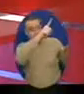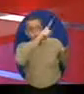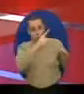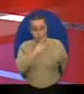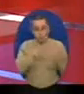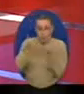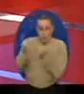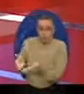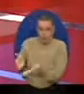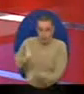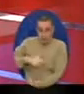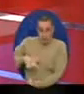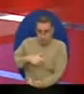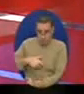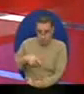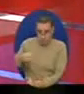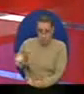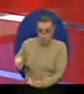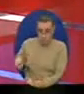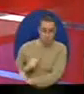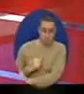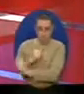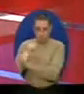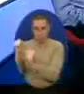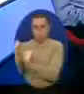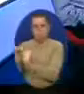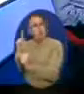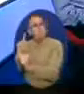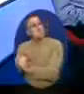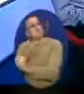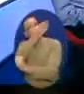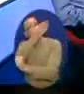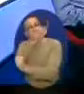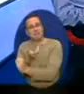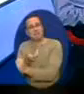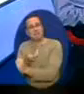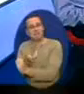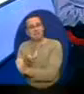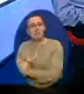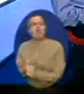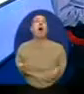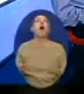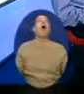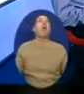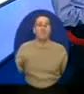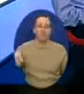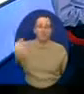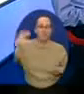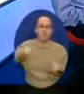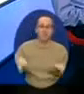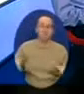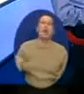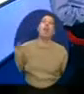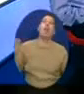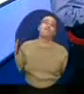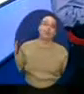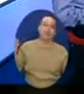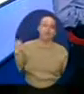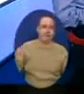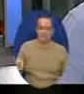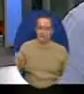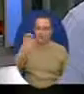המקומי, והשלטון המקומי יעמוד על רגליו לבד, למה הוא יצטרך בכלל את הזיקה ואת הקשר לה? הלוואי שנגיע למצב הזה. אנחנו כל כך